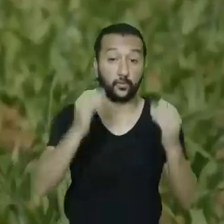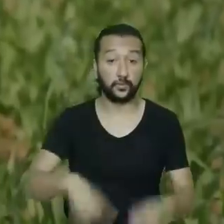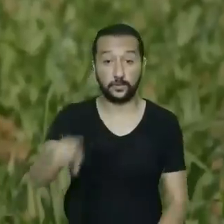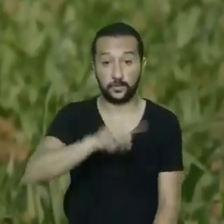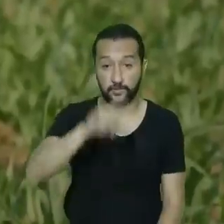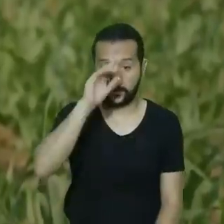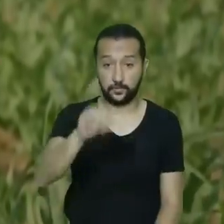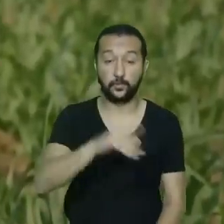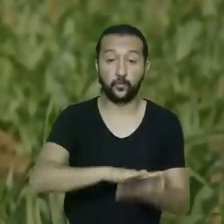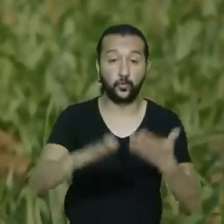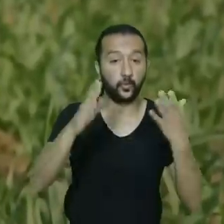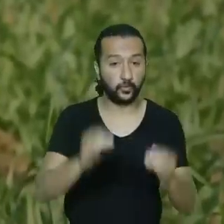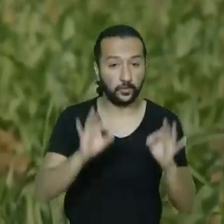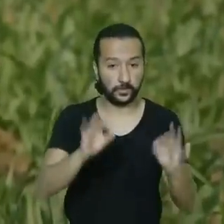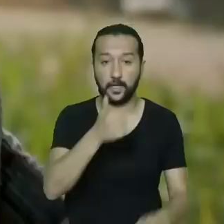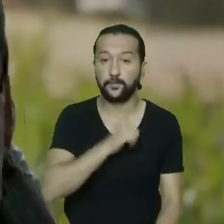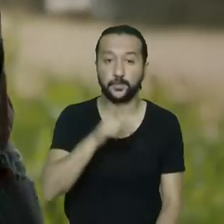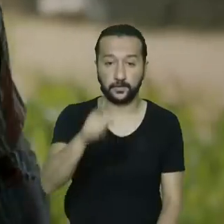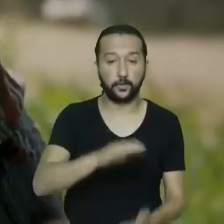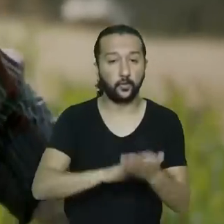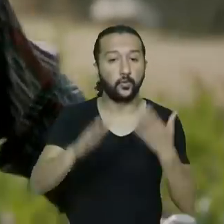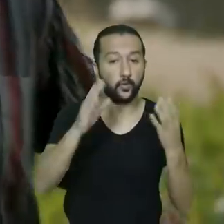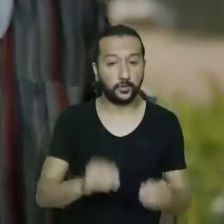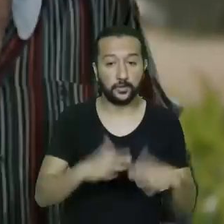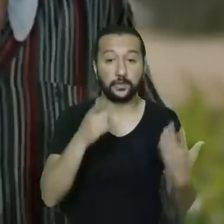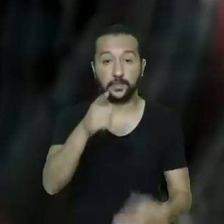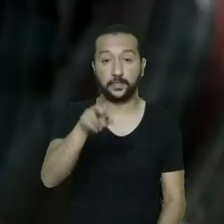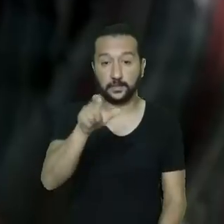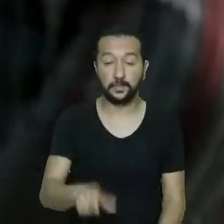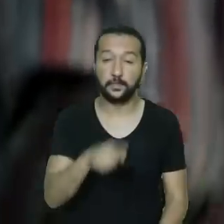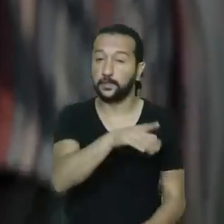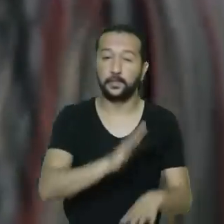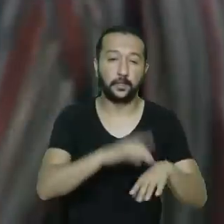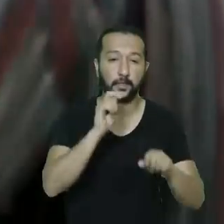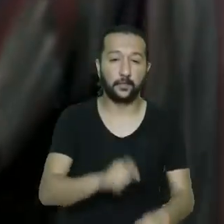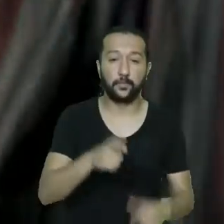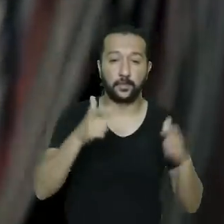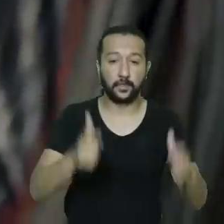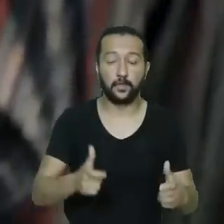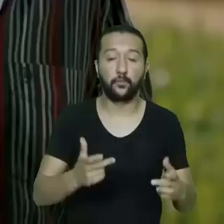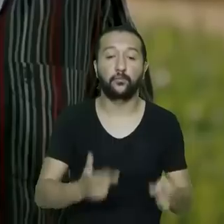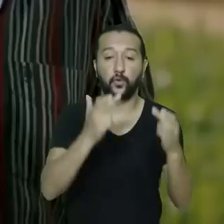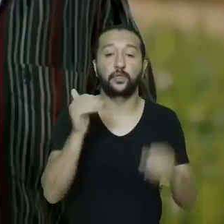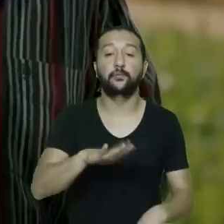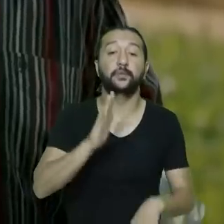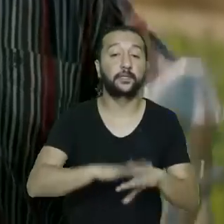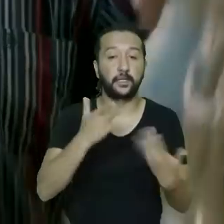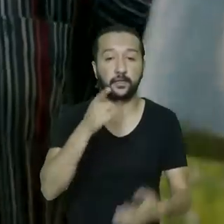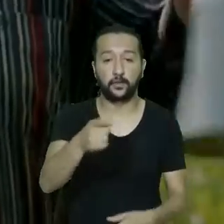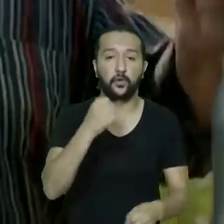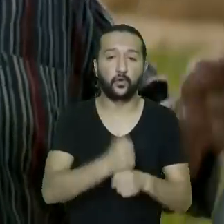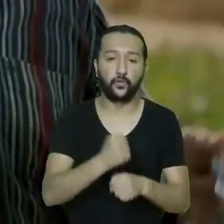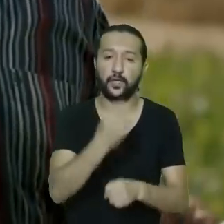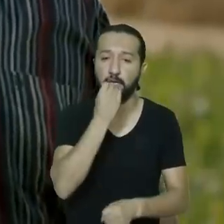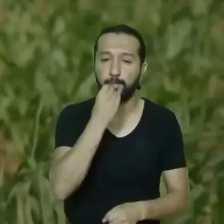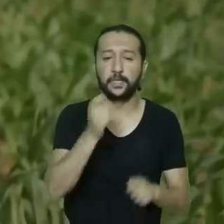Emine eğildi. Düzelecek tabii Rafet abi. Düzelecek de. Senin güveç ne haber? Tarlayı guru guru bitirmeyeceğiz herhalde. Güveç